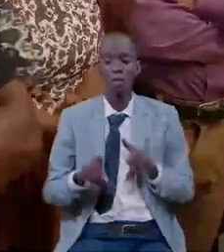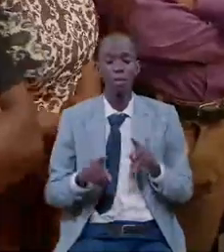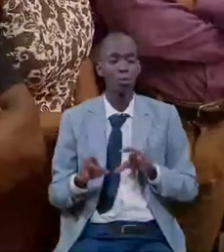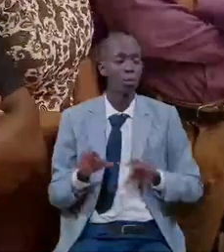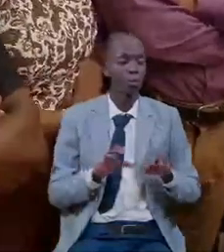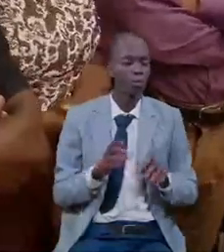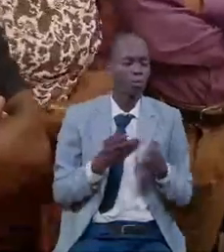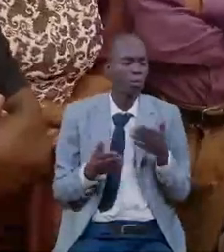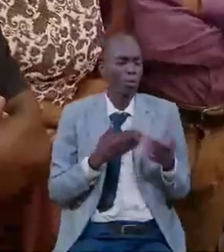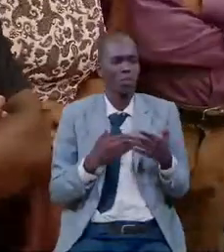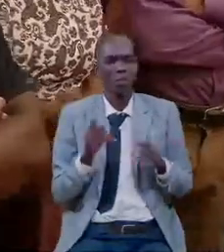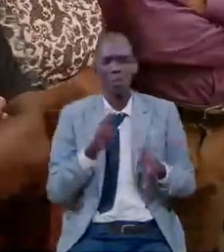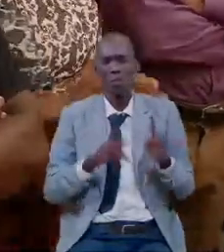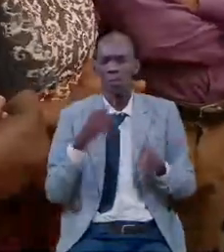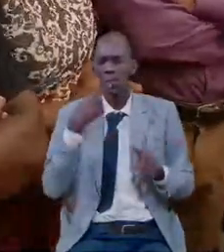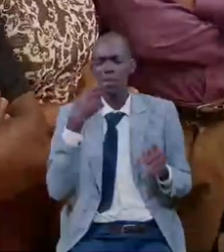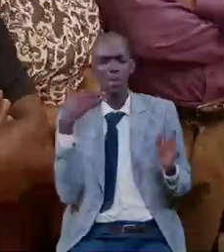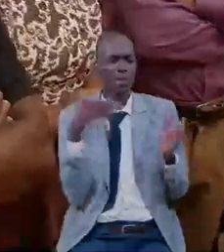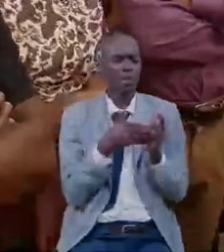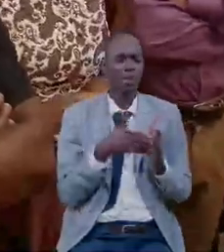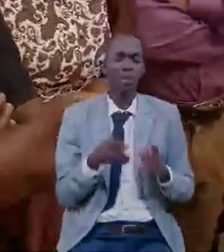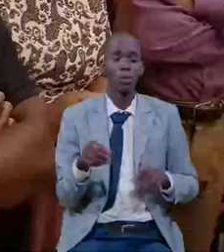comme ce qu'ils disent, ce qu'ils disent